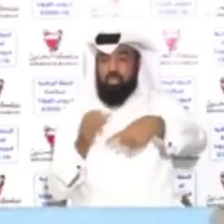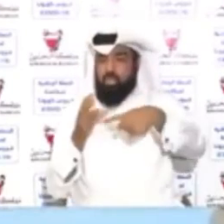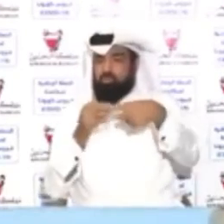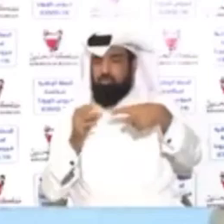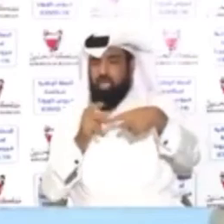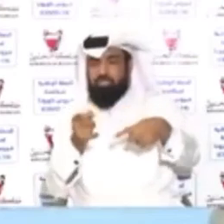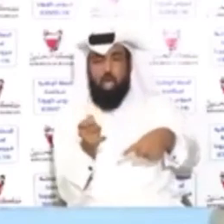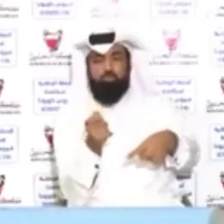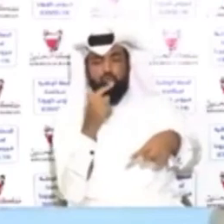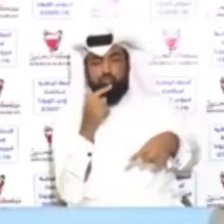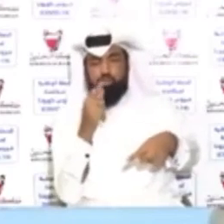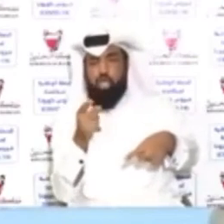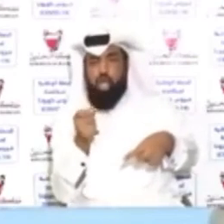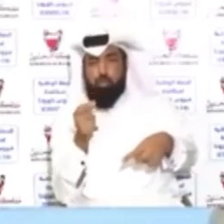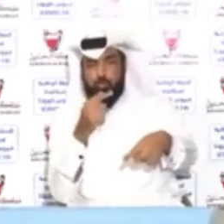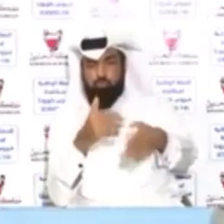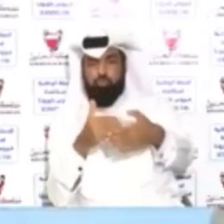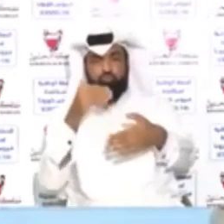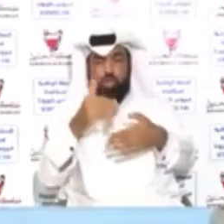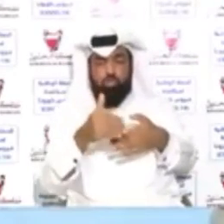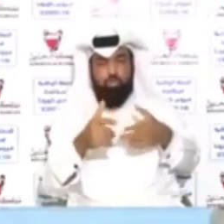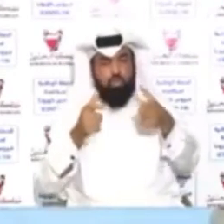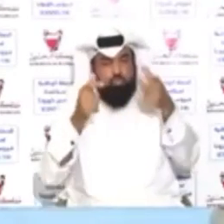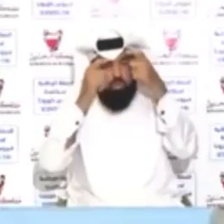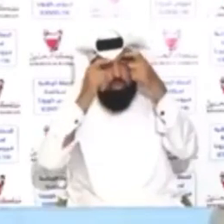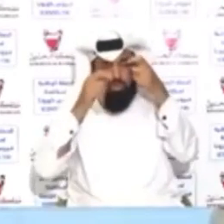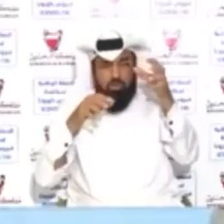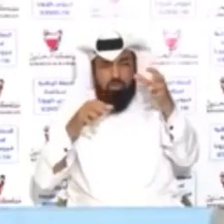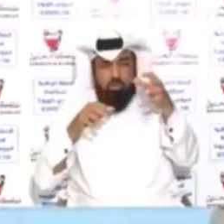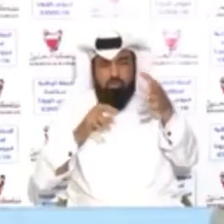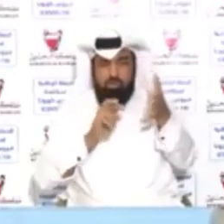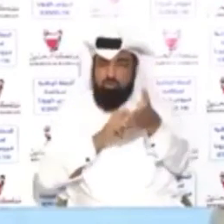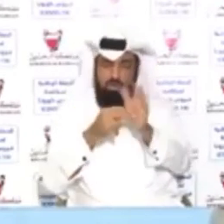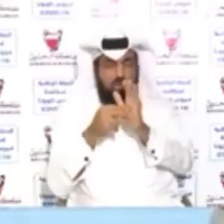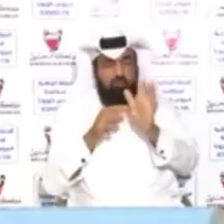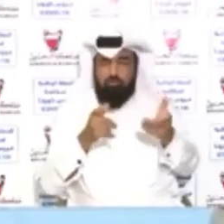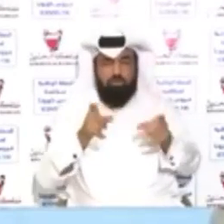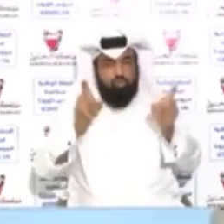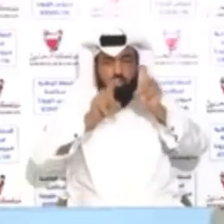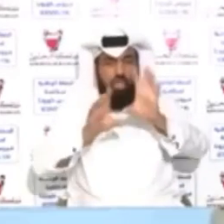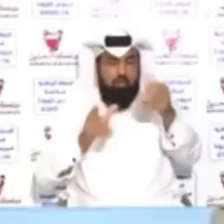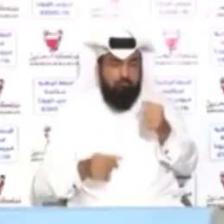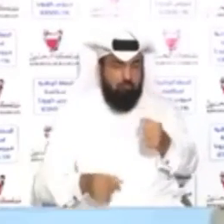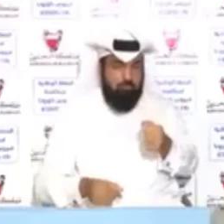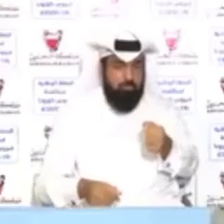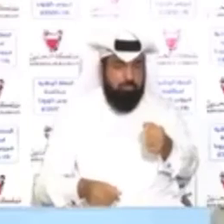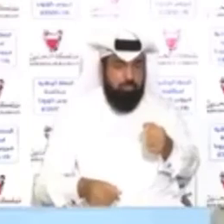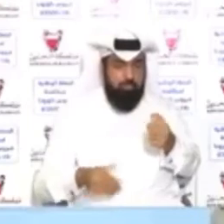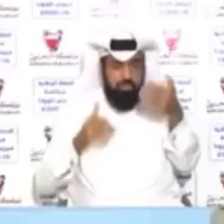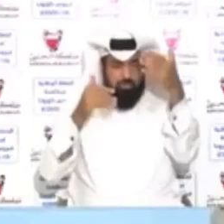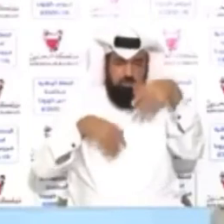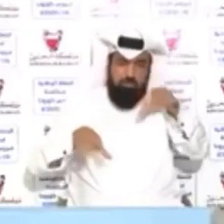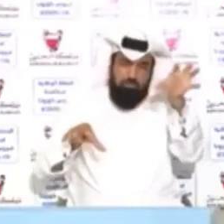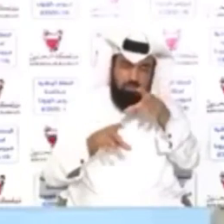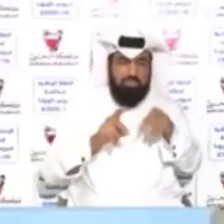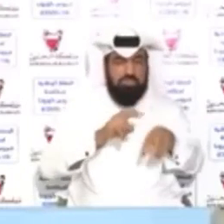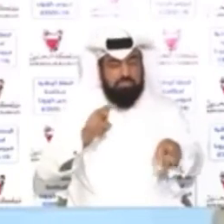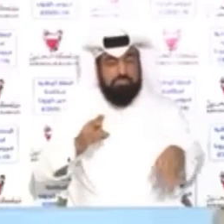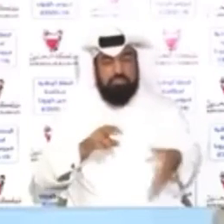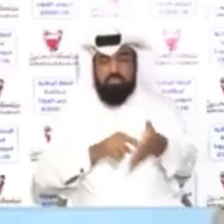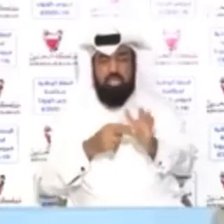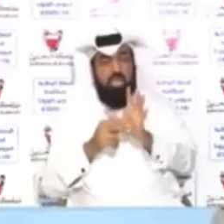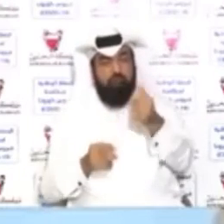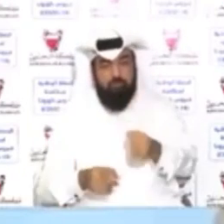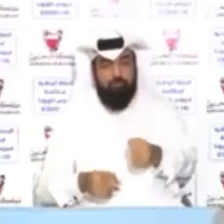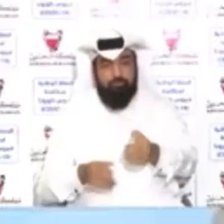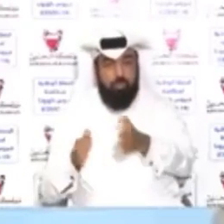الجانبية اللي لها علاقة باضطرابات ضربات القلب، اللي هي أكثر من دراسة ركزت عليها. واللي احنا شو اللي نقوله،